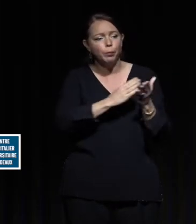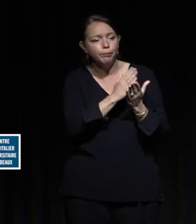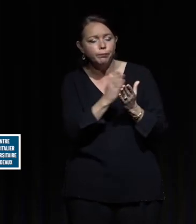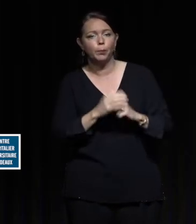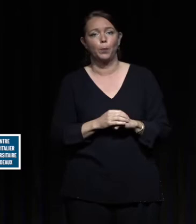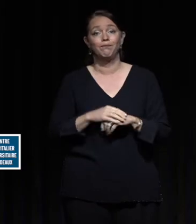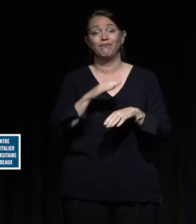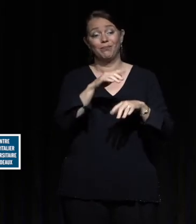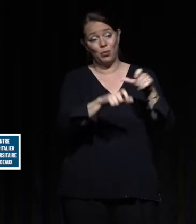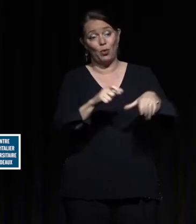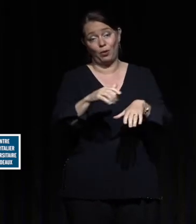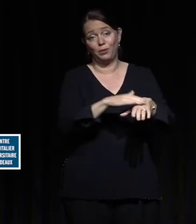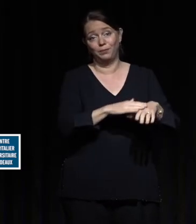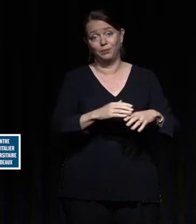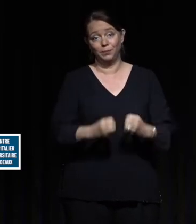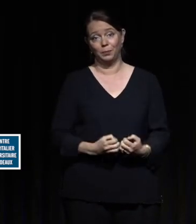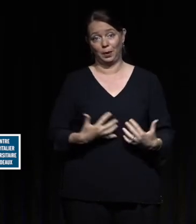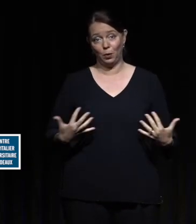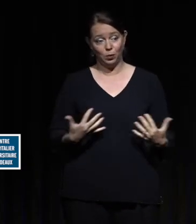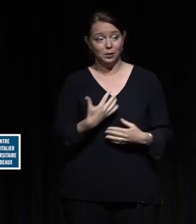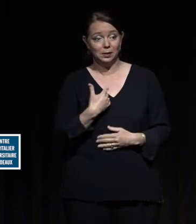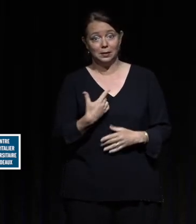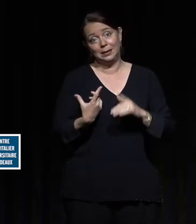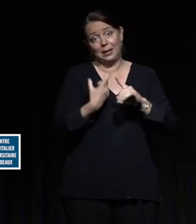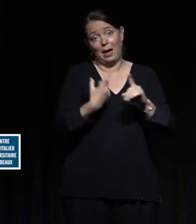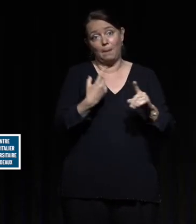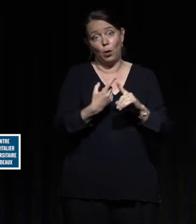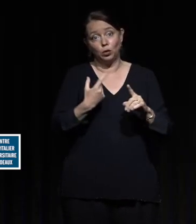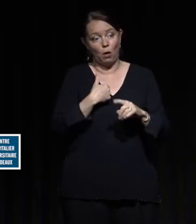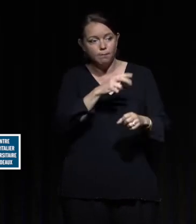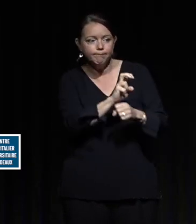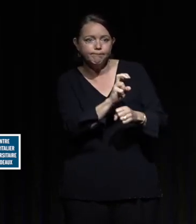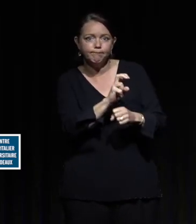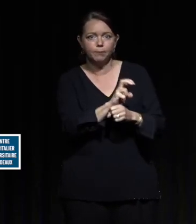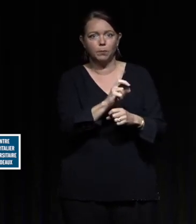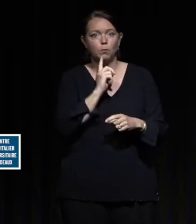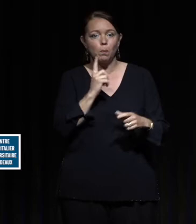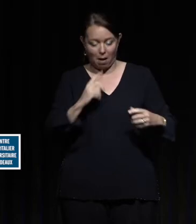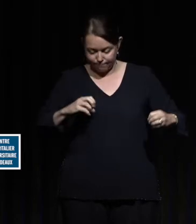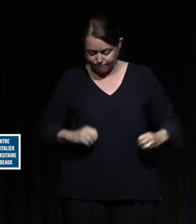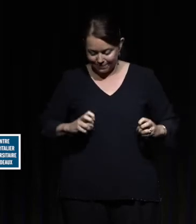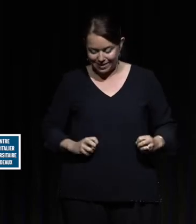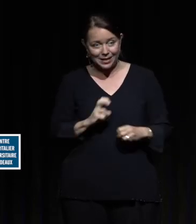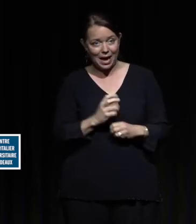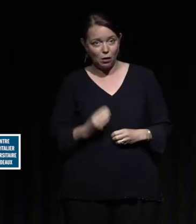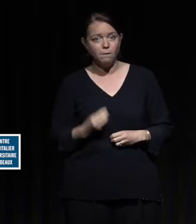les endométriomes, c'est il est impératif de penser à la préservation de la fertilité par congélation ovocytaire dans